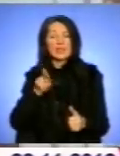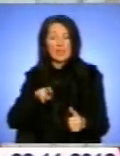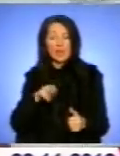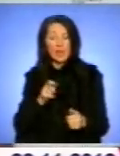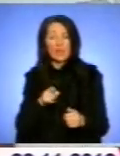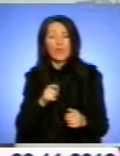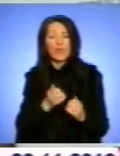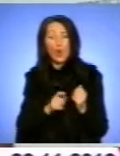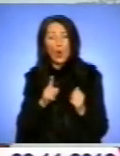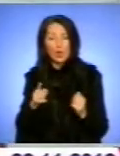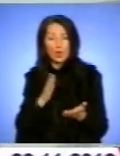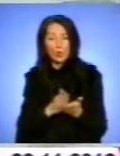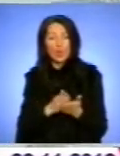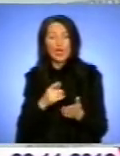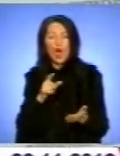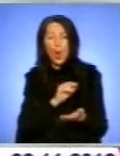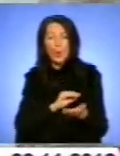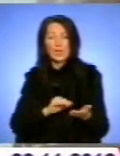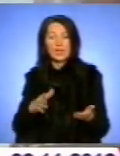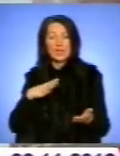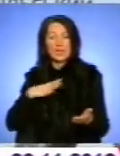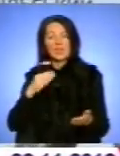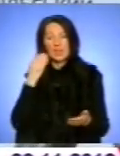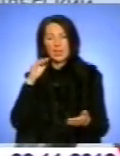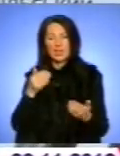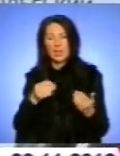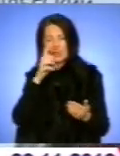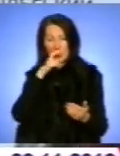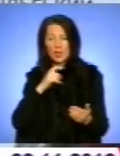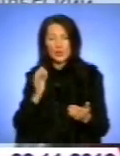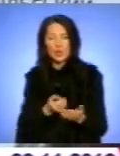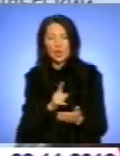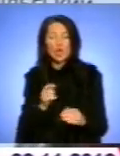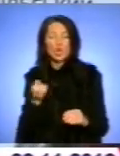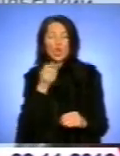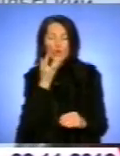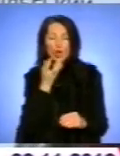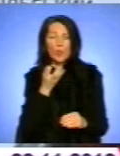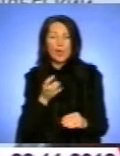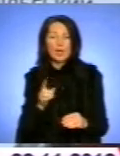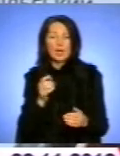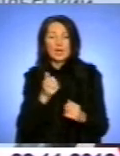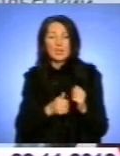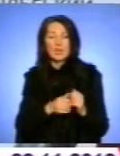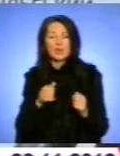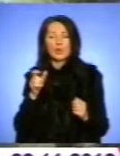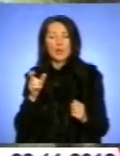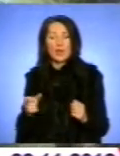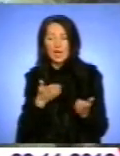її оповіданні Надія найліпша. Вона навіть у негативному знаходить щось добре. Часто читач сам може домислити